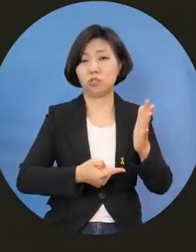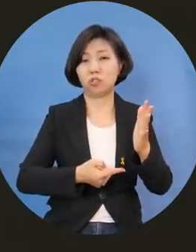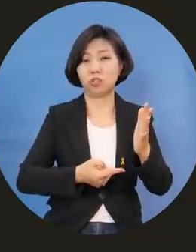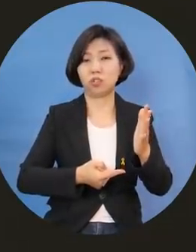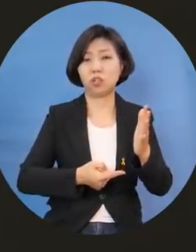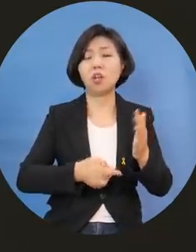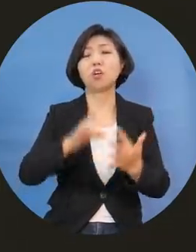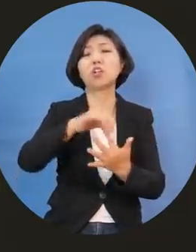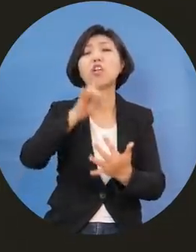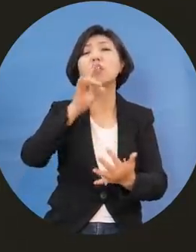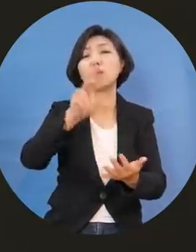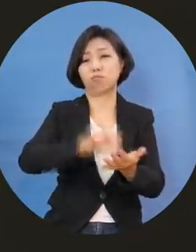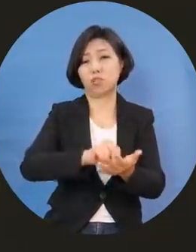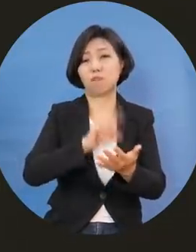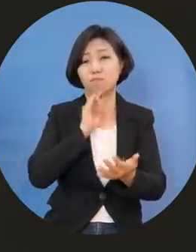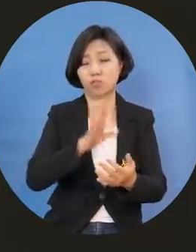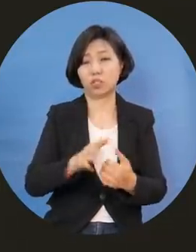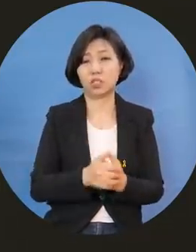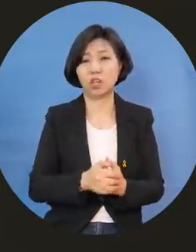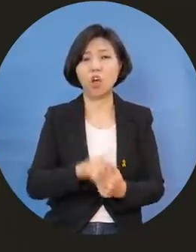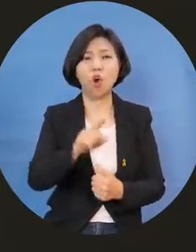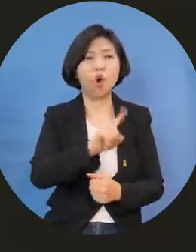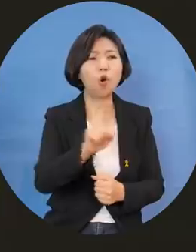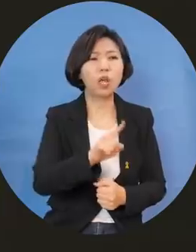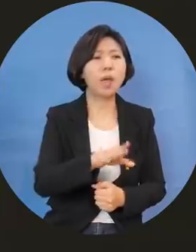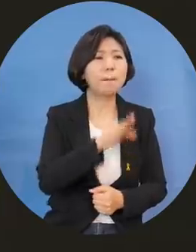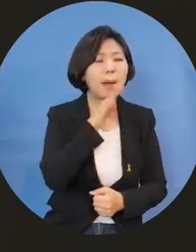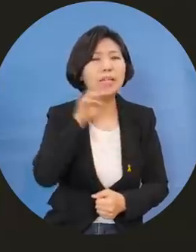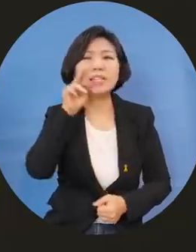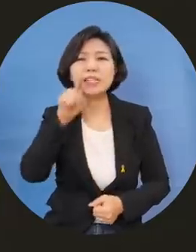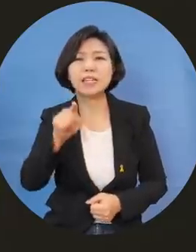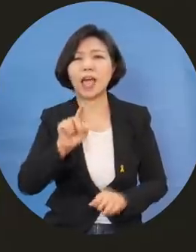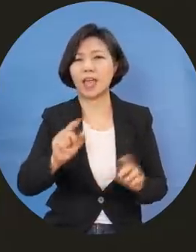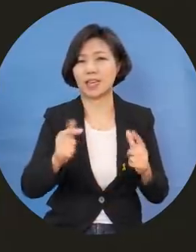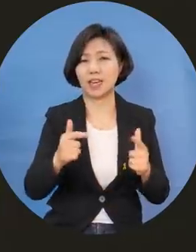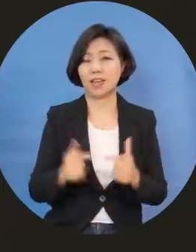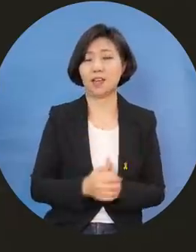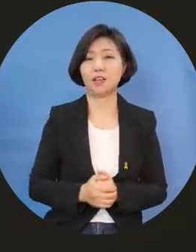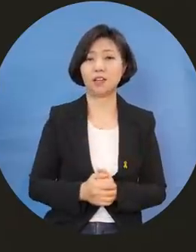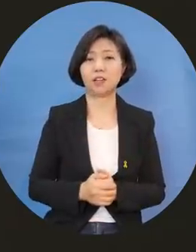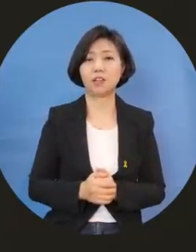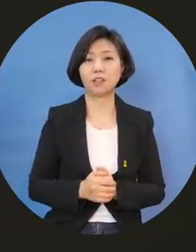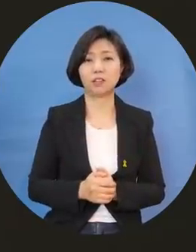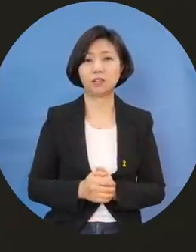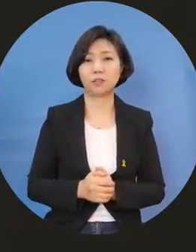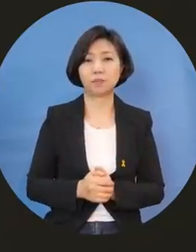수술을 하든지 그건 자기 선택의 문제예요. 어느 게 맞고 틀리고가 없다 이